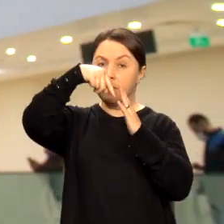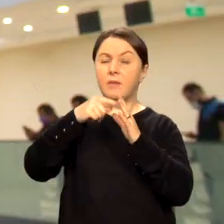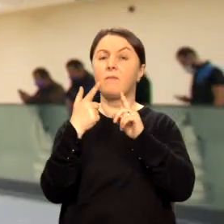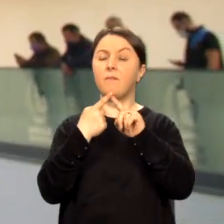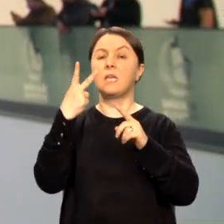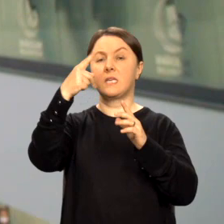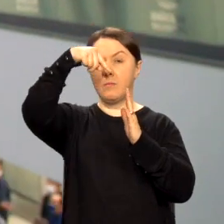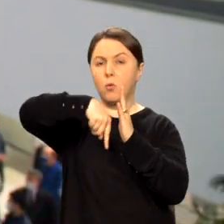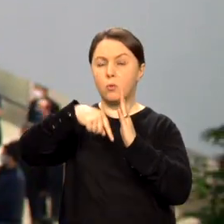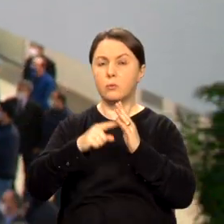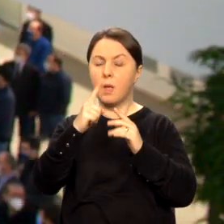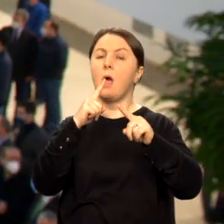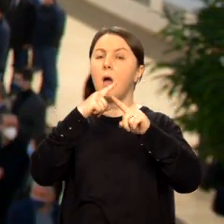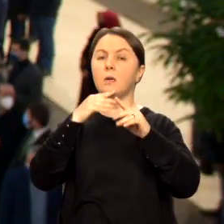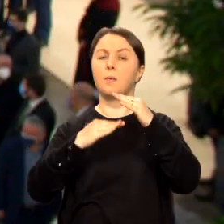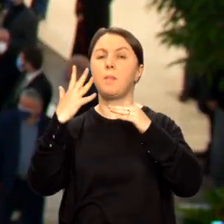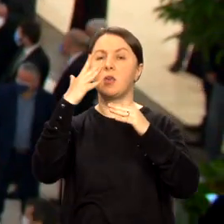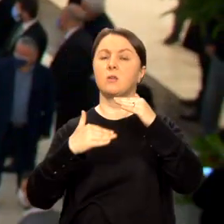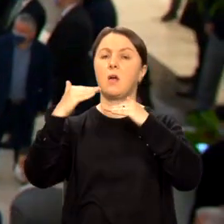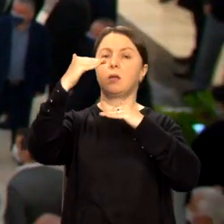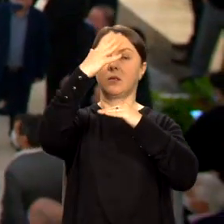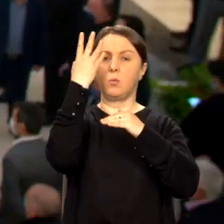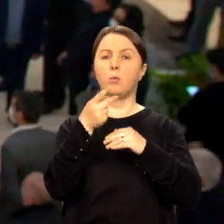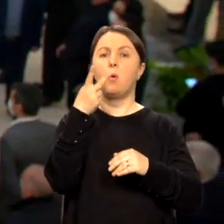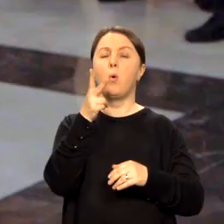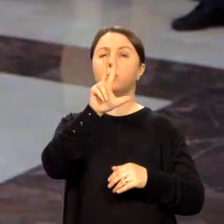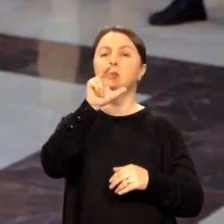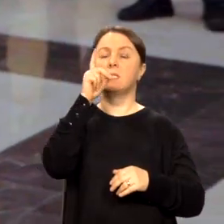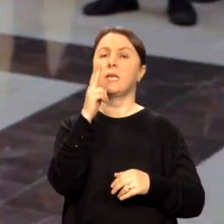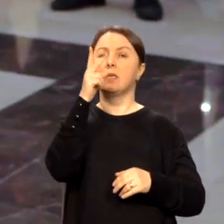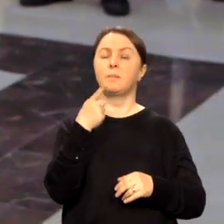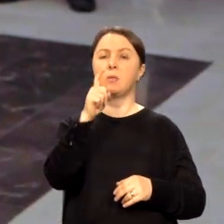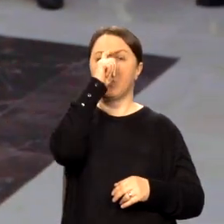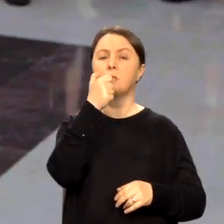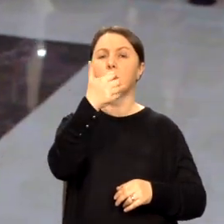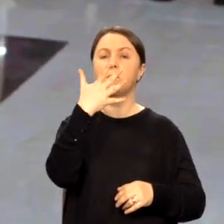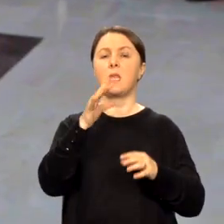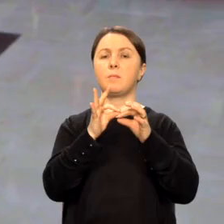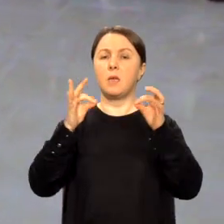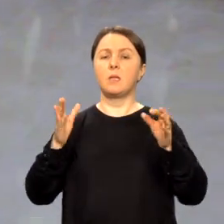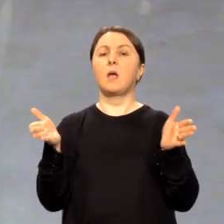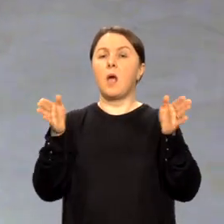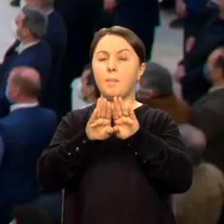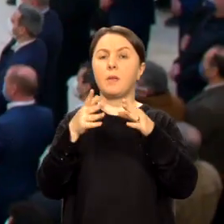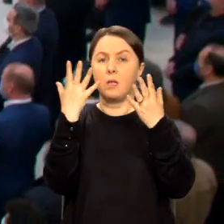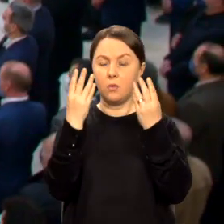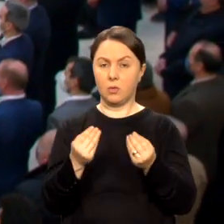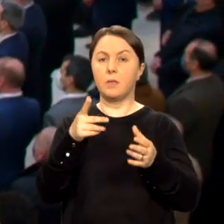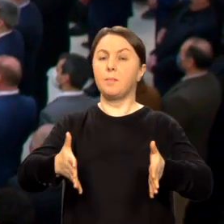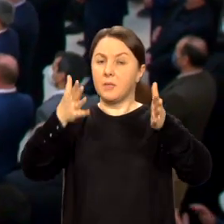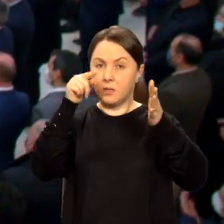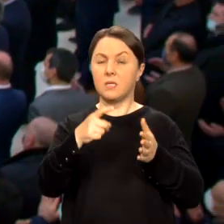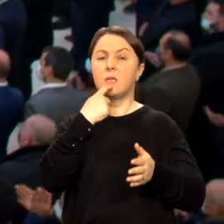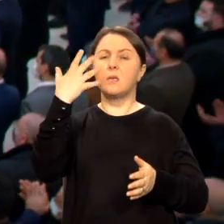Zemin ve iki bodrum katı artı 5 kattan oluşan 37.965 metrekarelik kapalı alana sahip